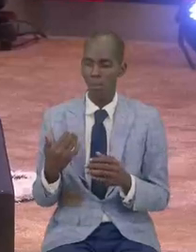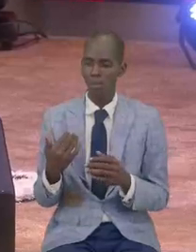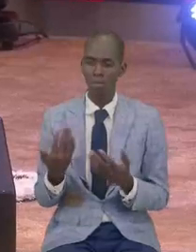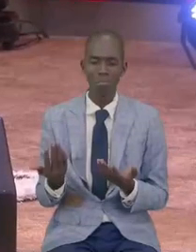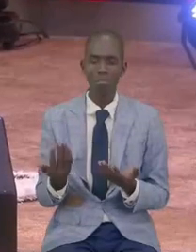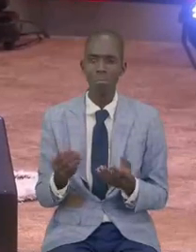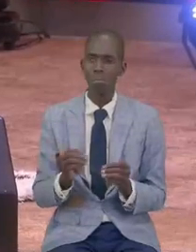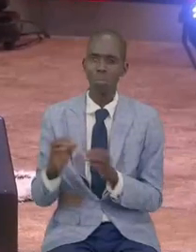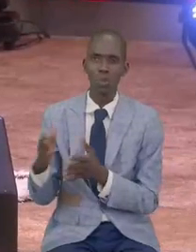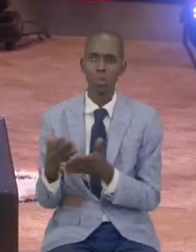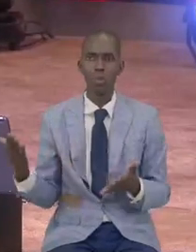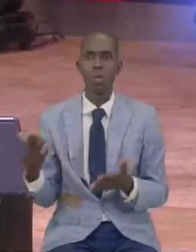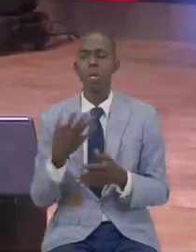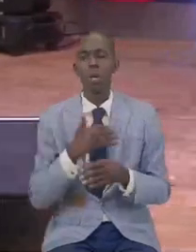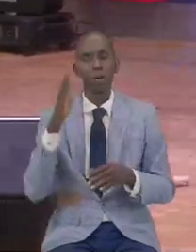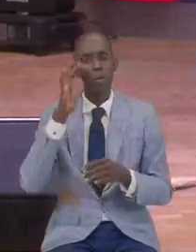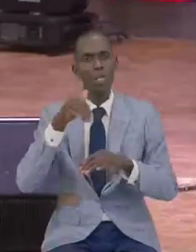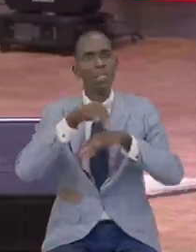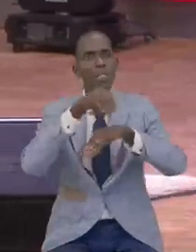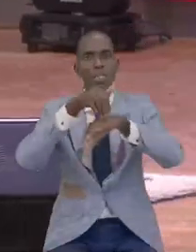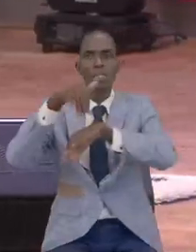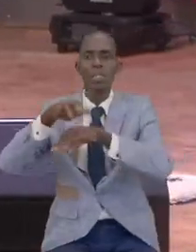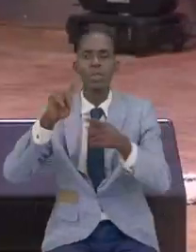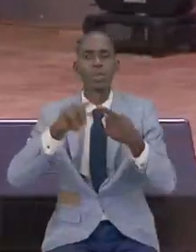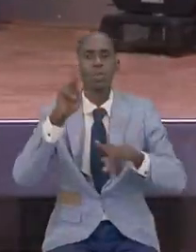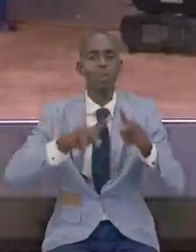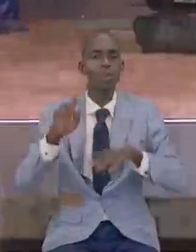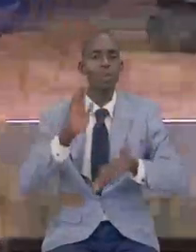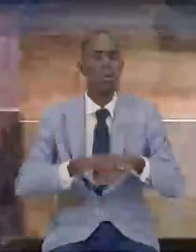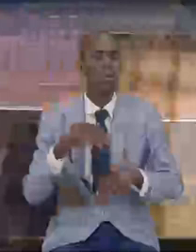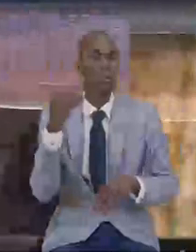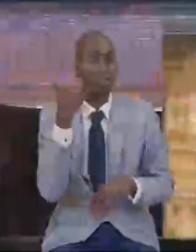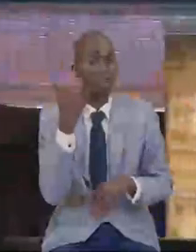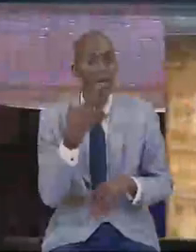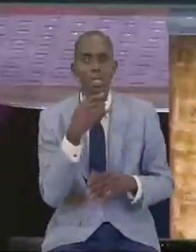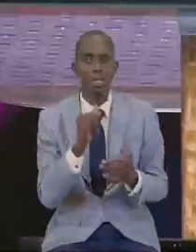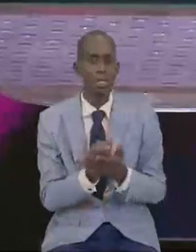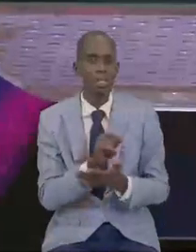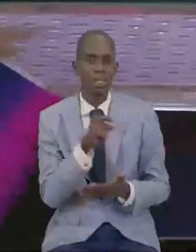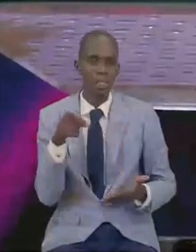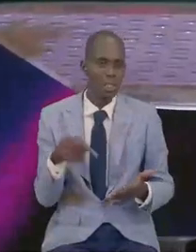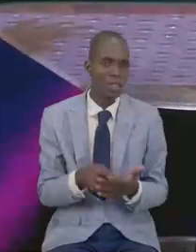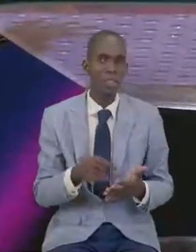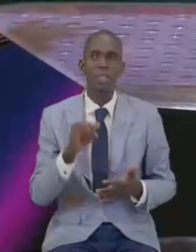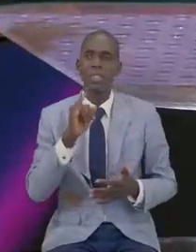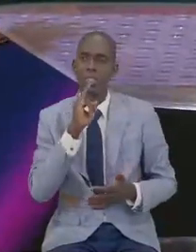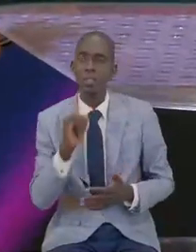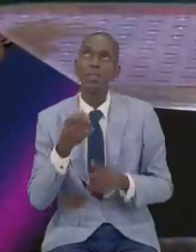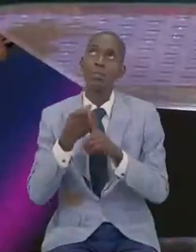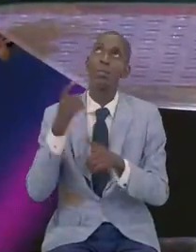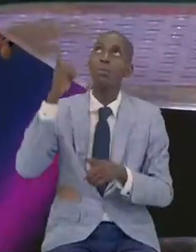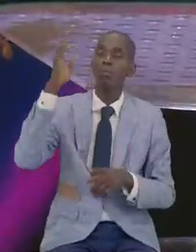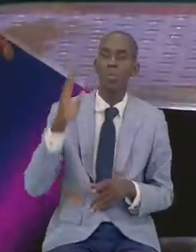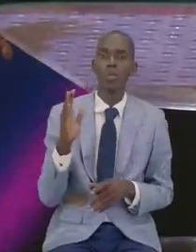un format donné. Ils vont envoyer ça à tous les contacts de leur téléphone. Ils vont dire que ceci est de Dieu. Et